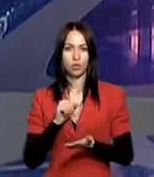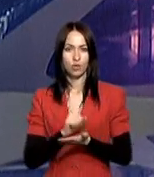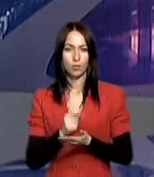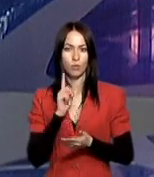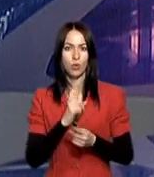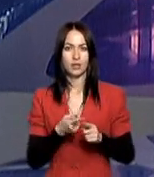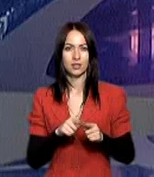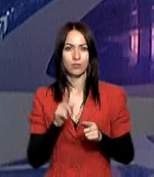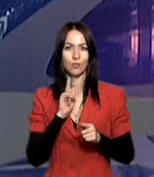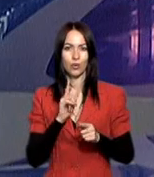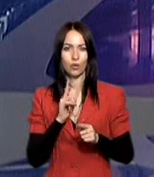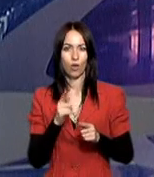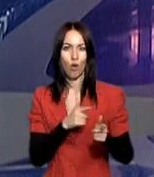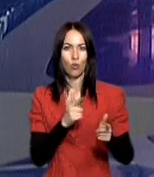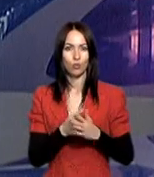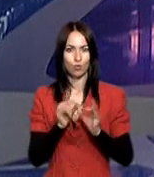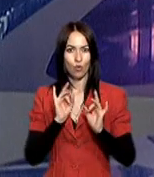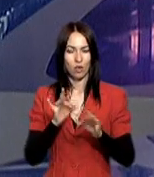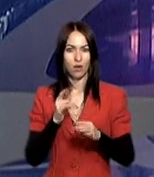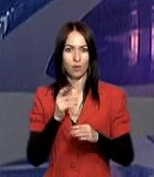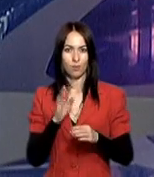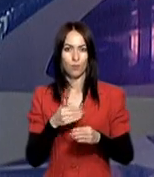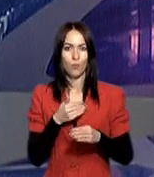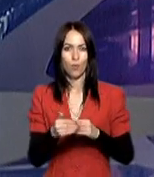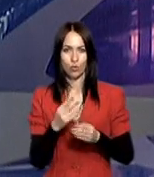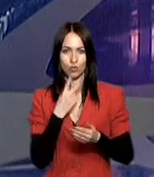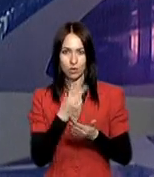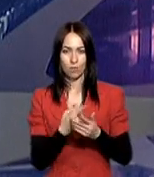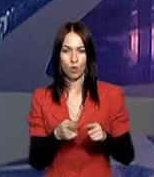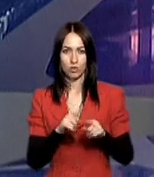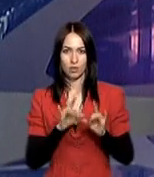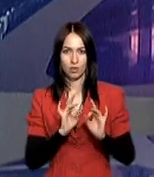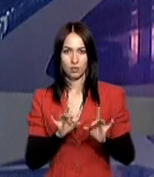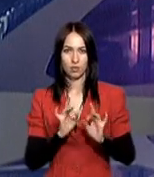наразі готується до ефіру, ми покажемо його упродовж випуску.